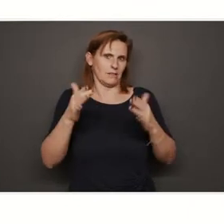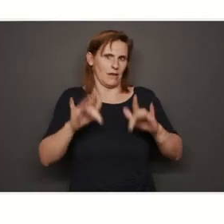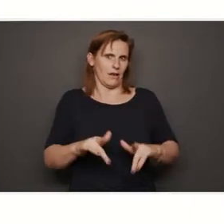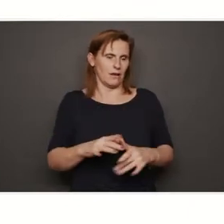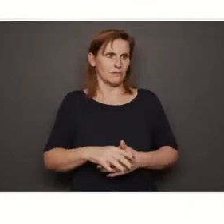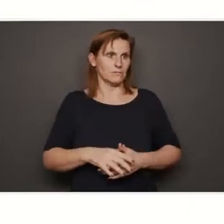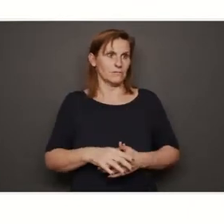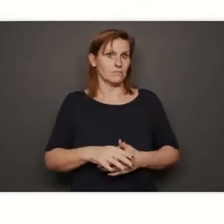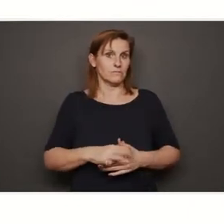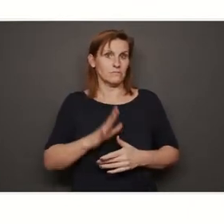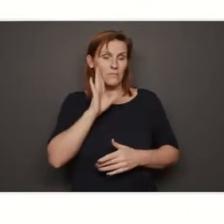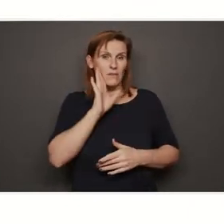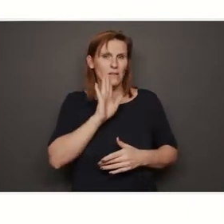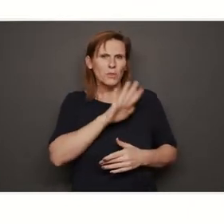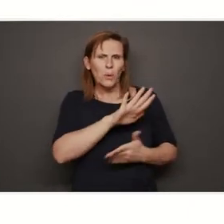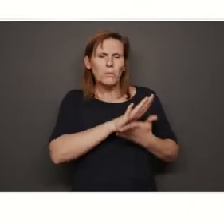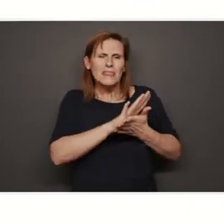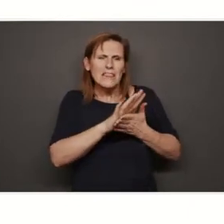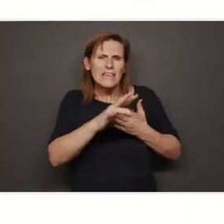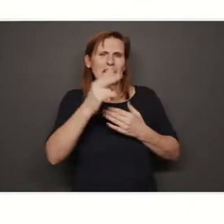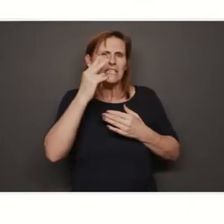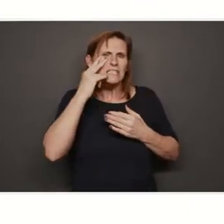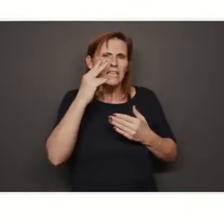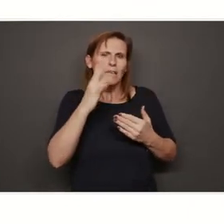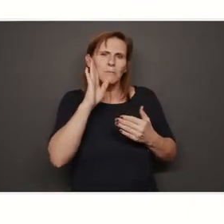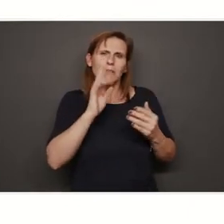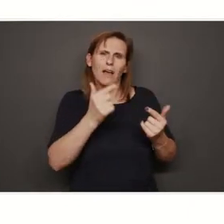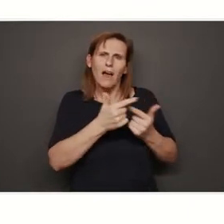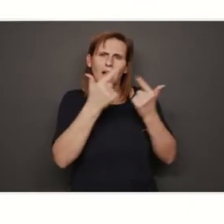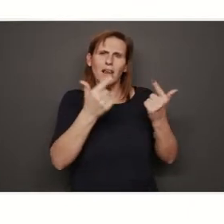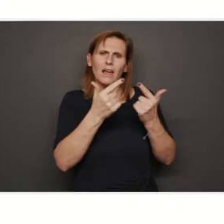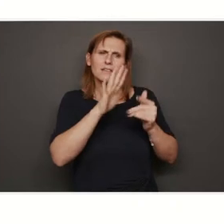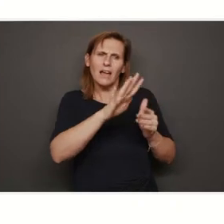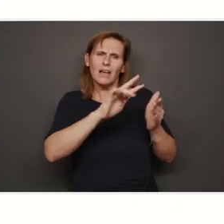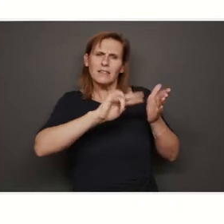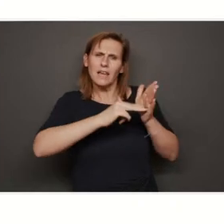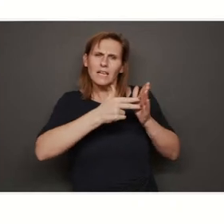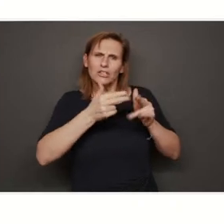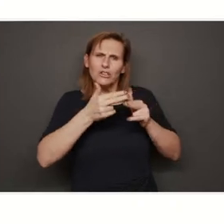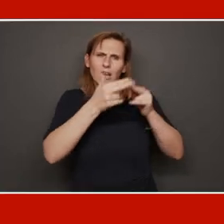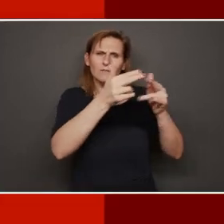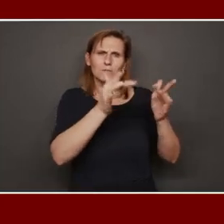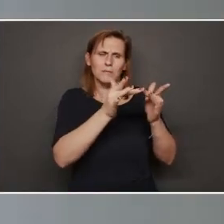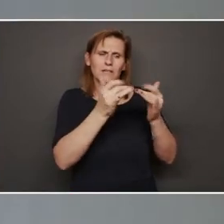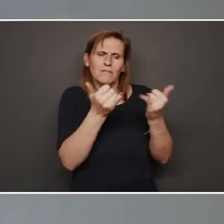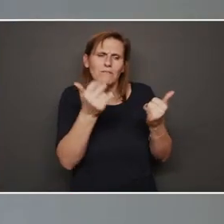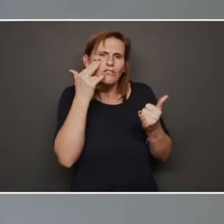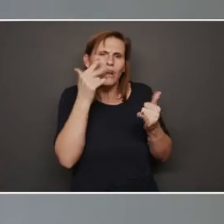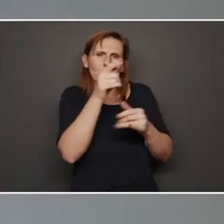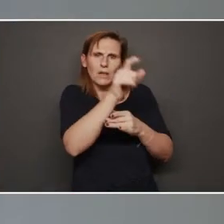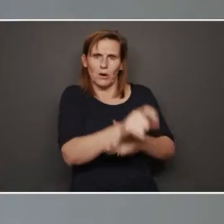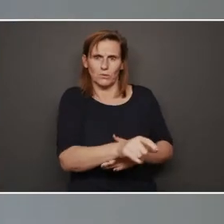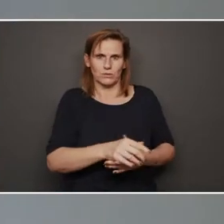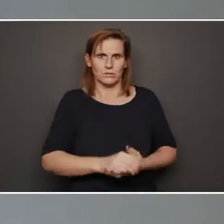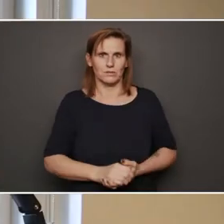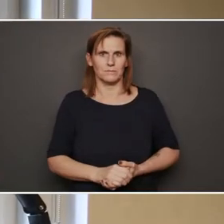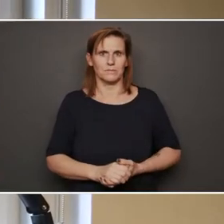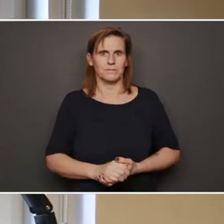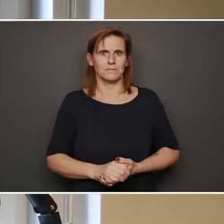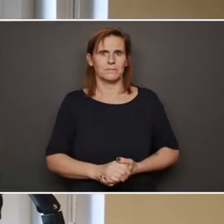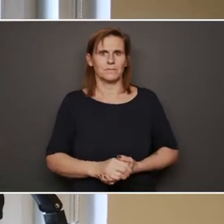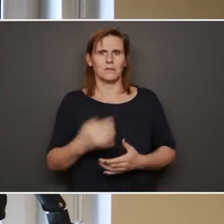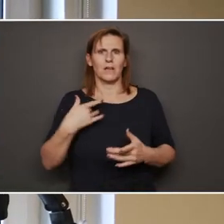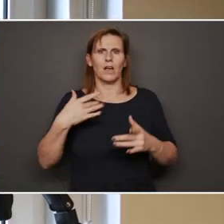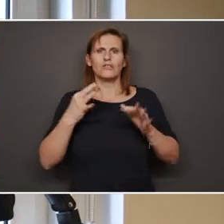Erkläre jemandem, der es noch nie gesehen hat, dein technisches Hilfsmittel. Ich habe so eine